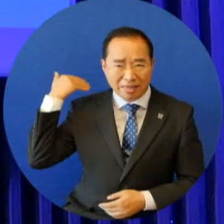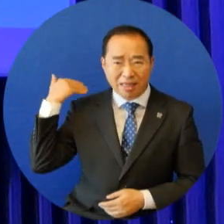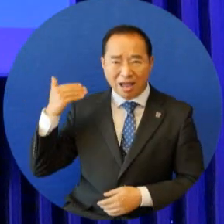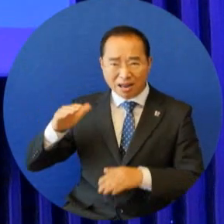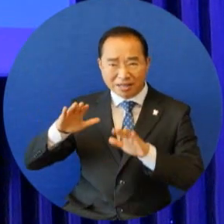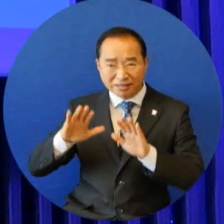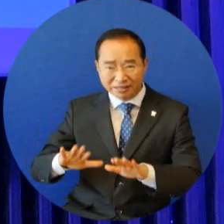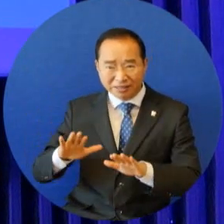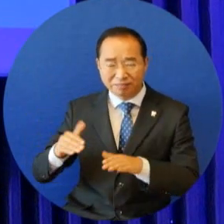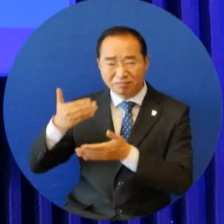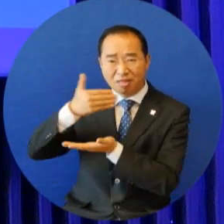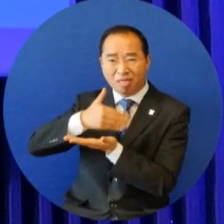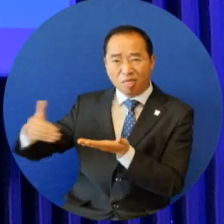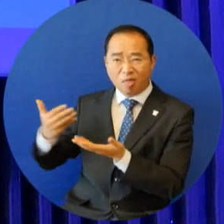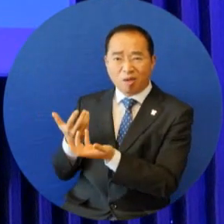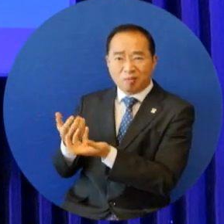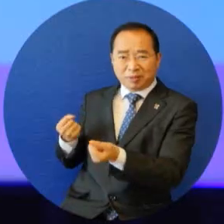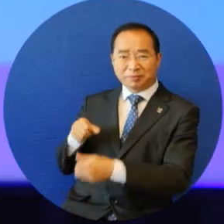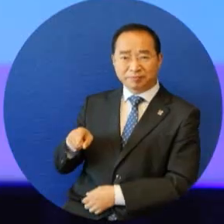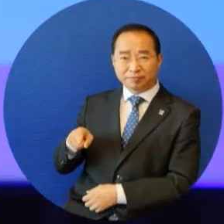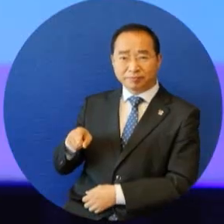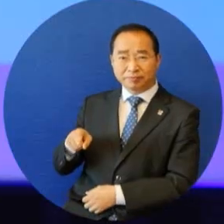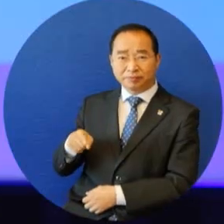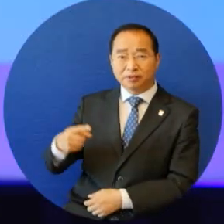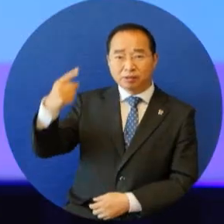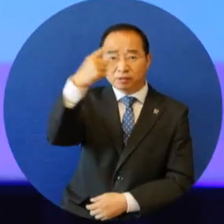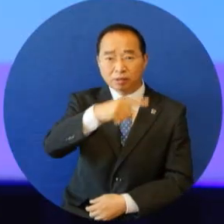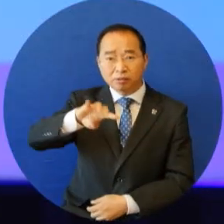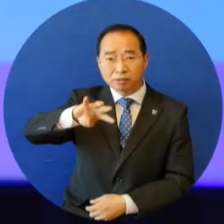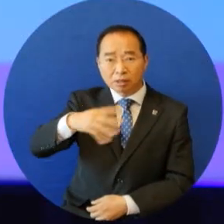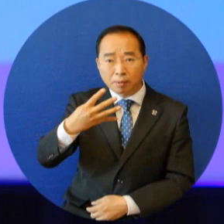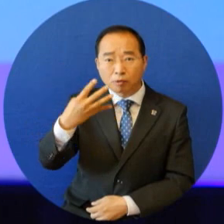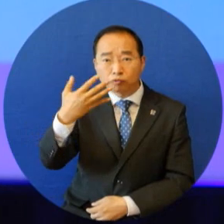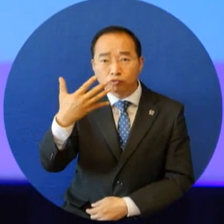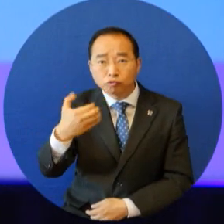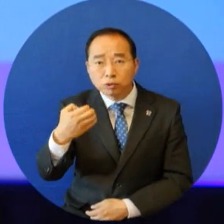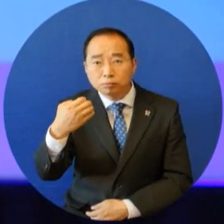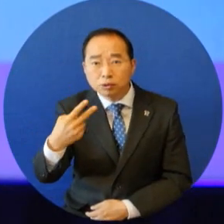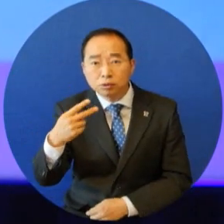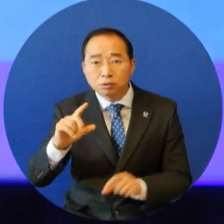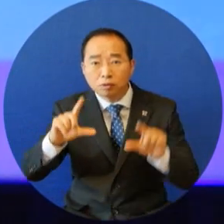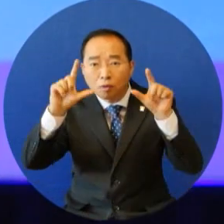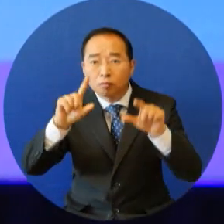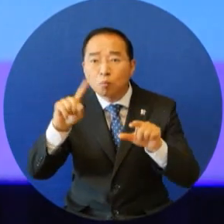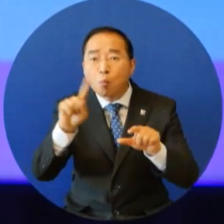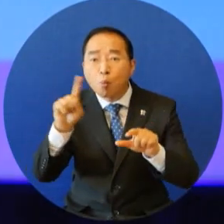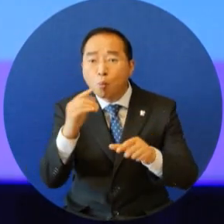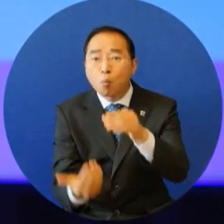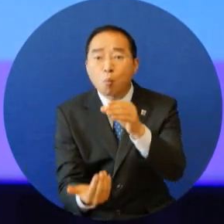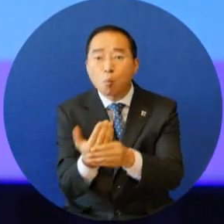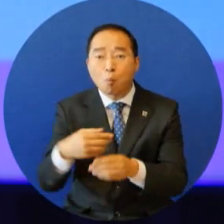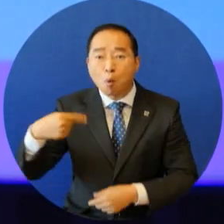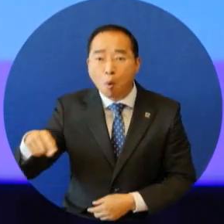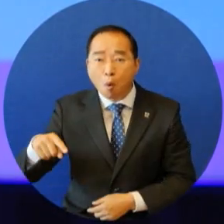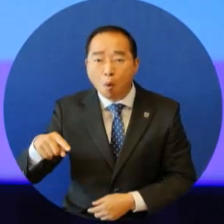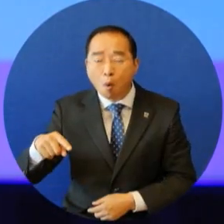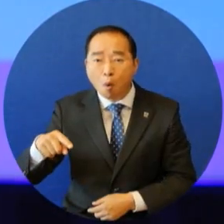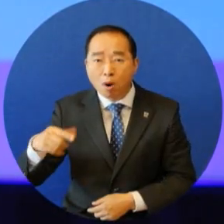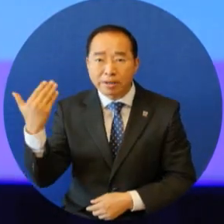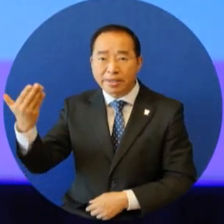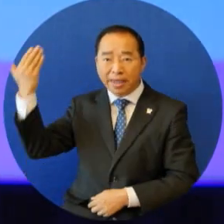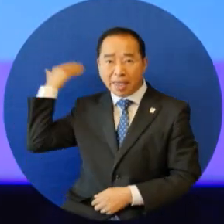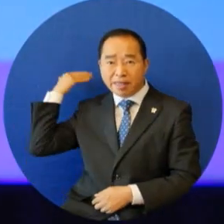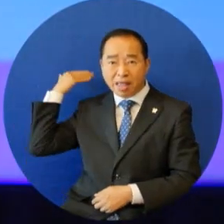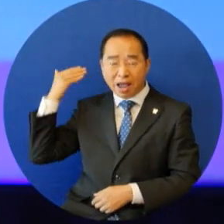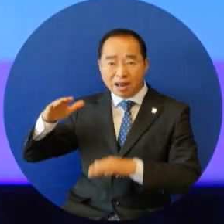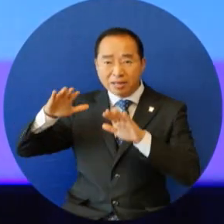중세와 근대가 나누어집니다. 그렇다면 1492년에 무슨 일이 있었길래 이거를 중세와